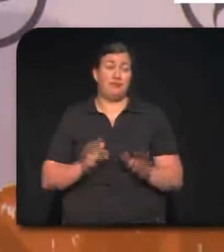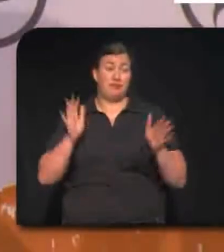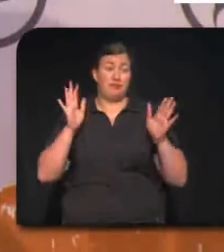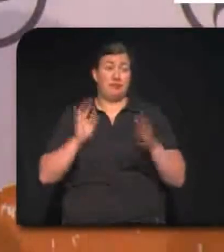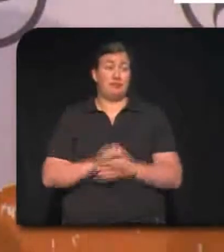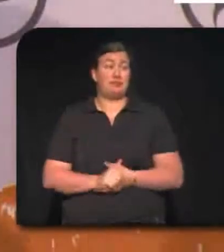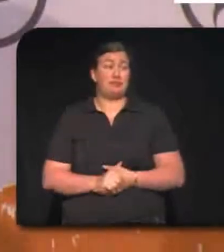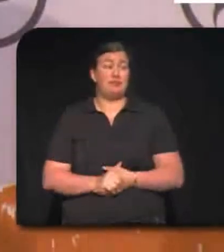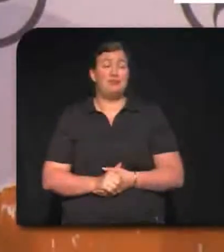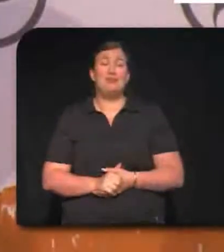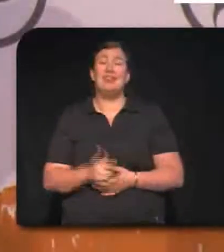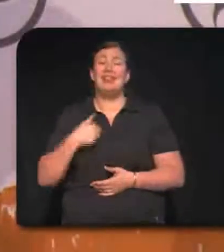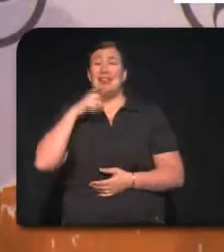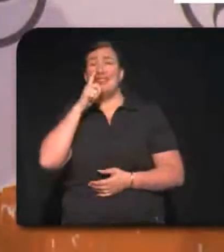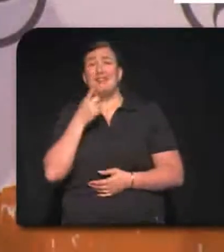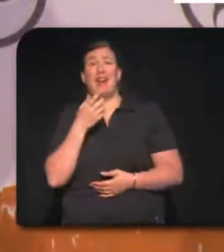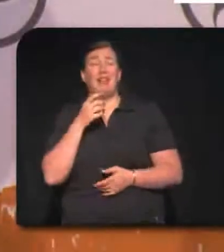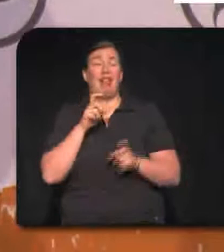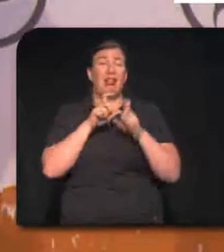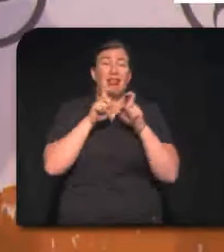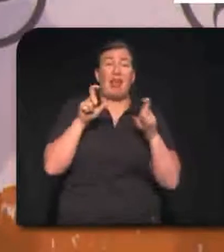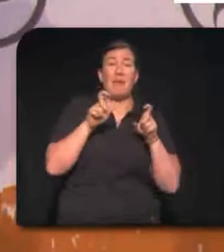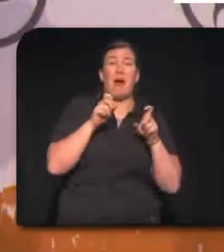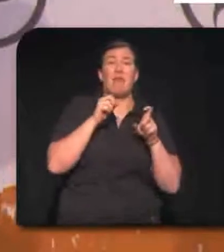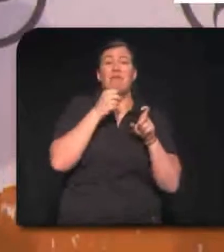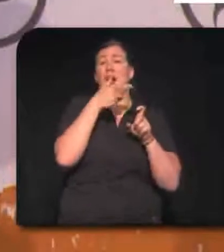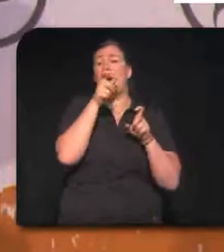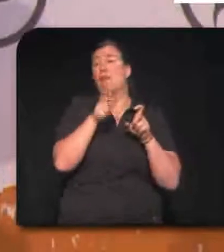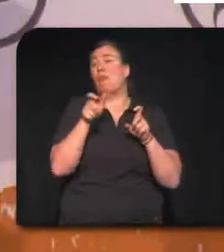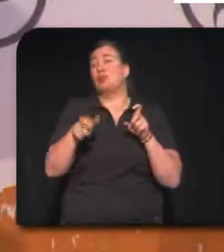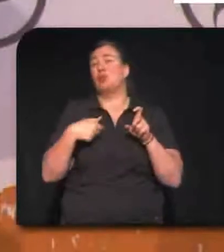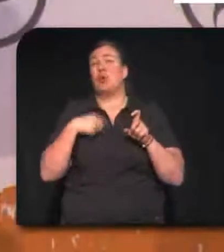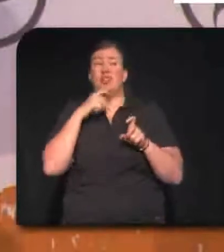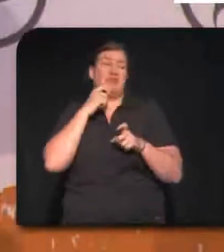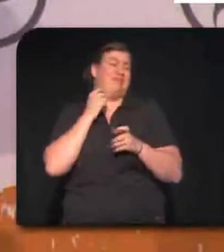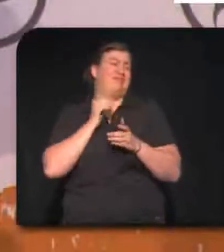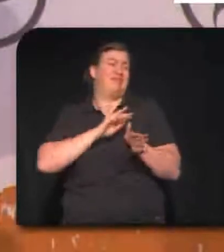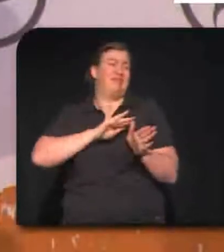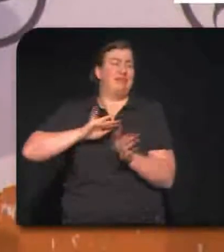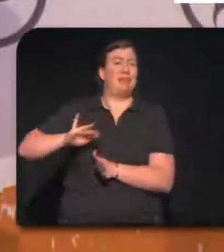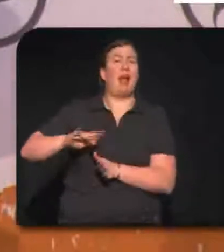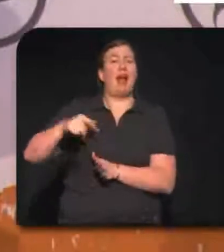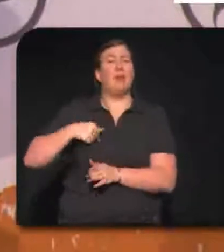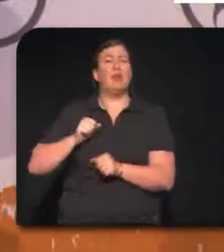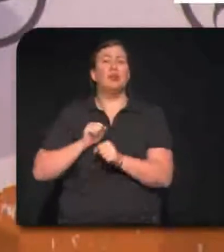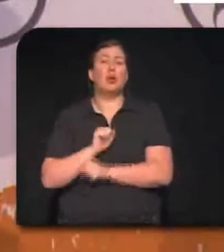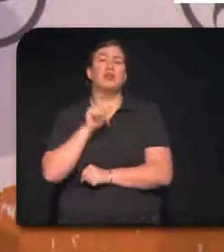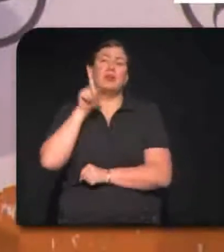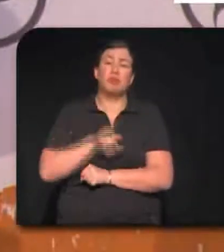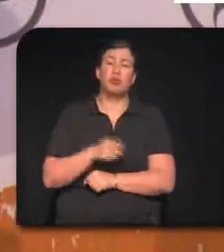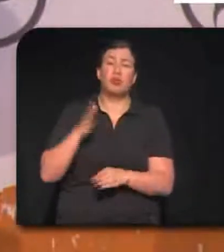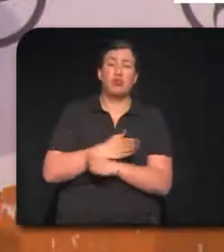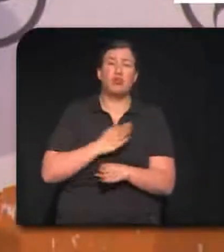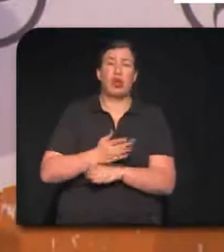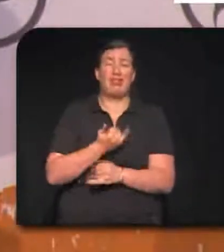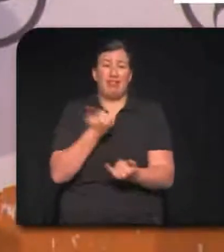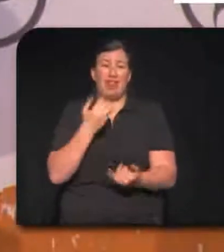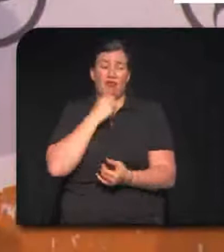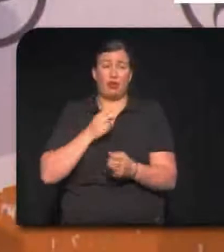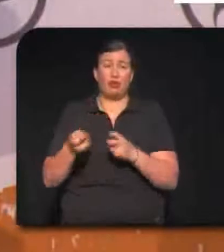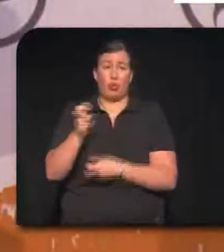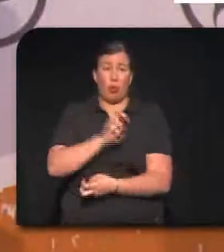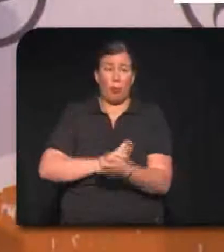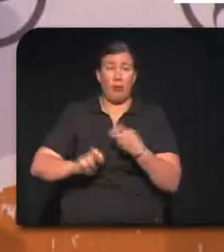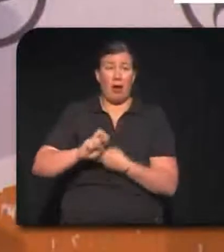und so unliebsam das Thema dem eine der anderen sein wird höchstwahrscheinlich müsst ihr euch jetzt entscheiden wir damit umgehen wollt und ob wir die